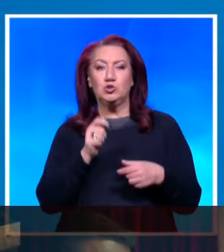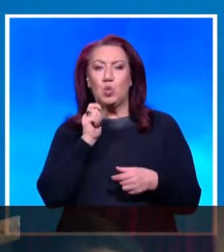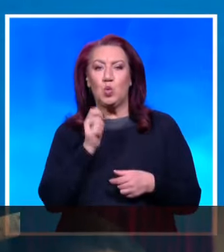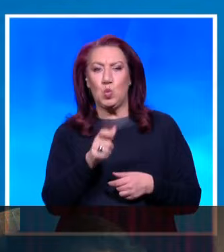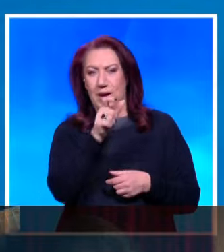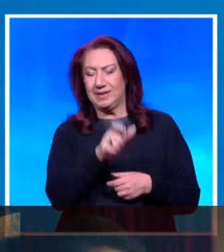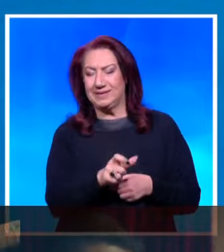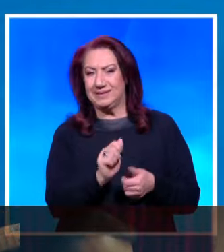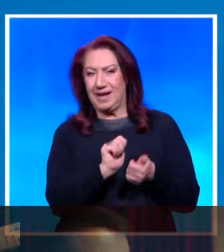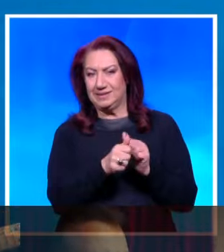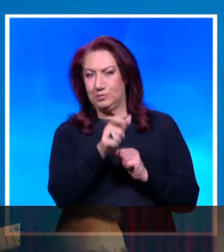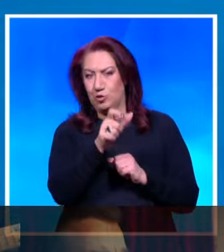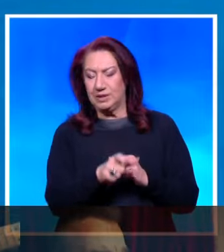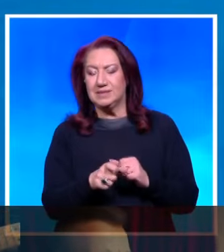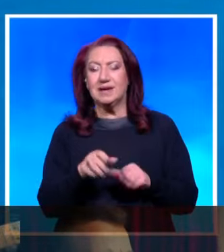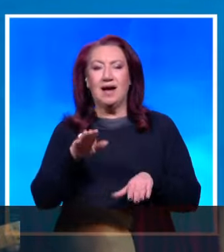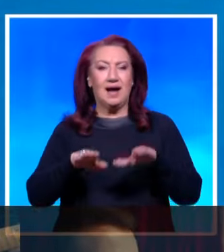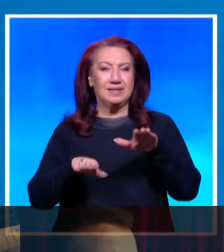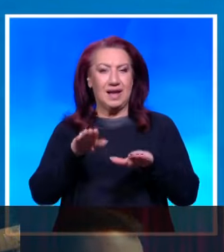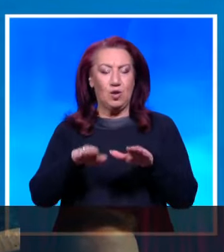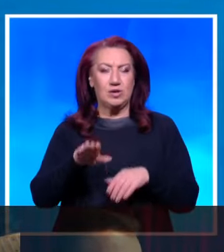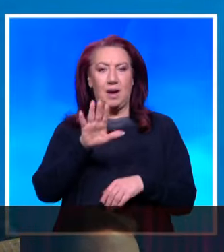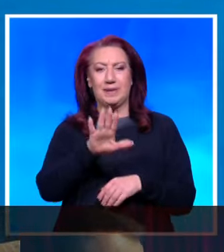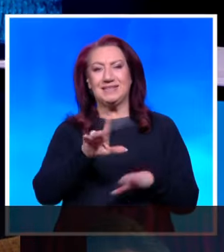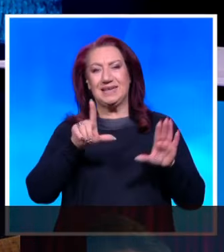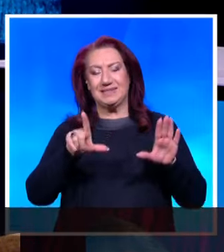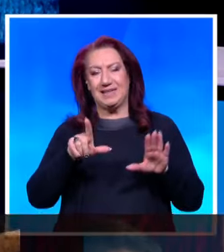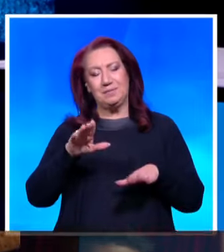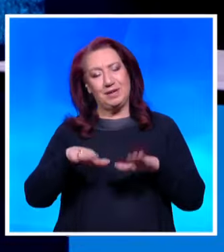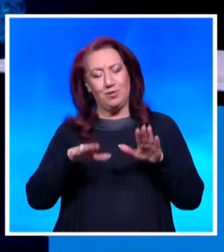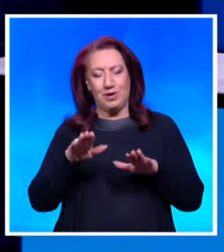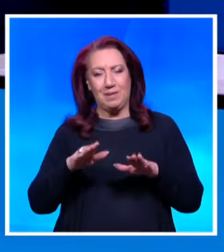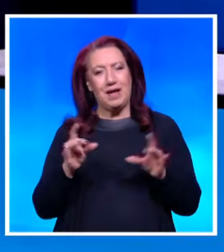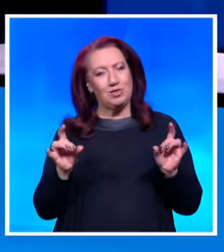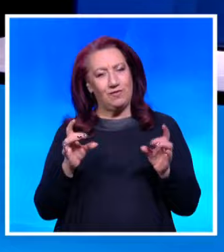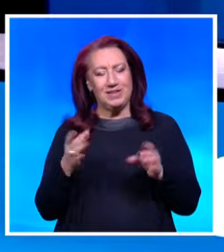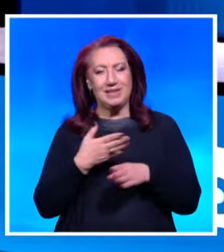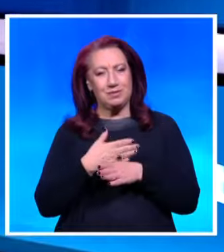Виник в категория до 57 кг. Сега новините продължават. Приятна вечер!